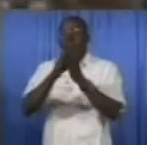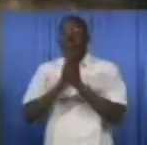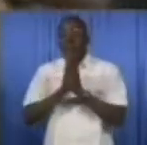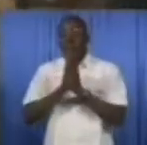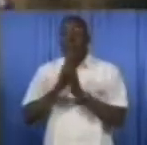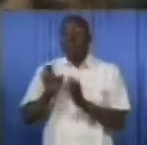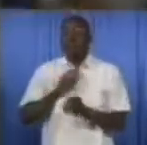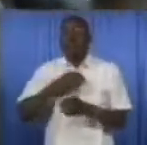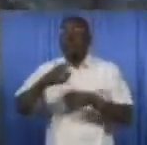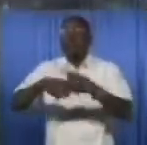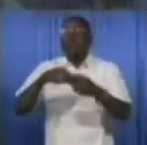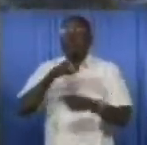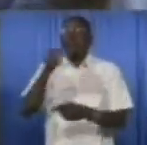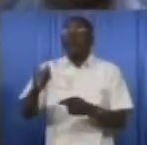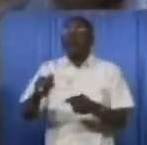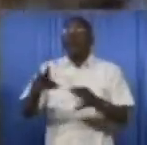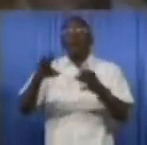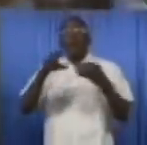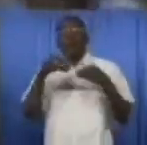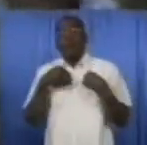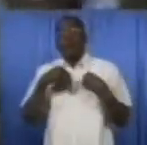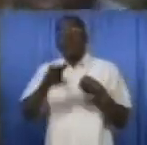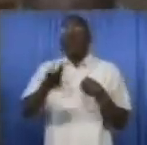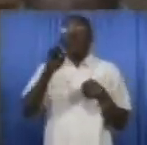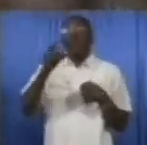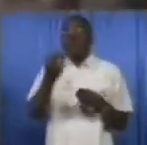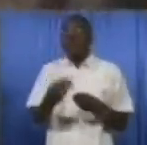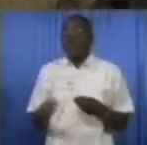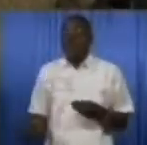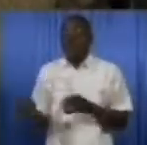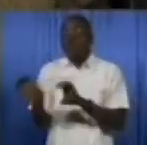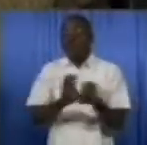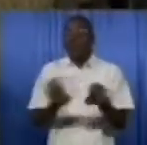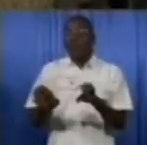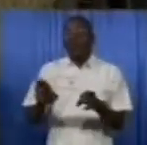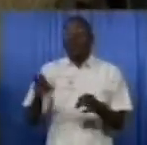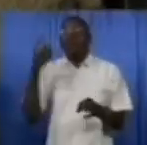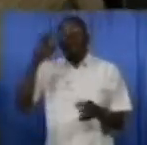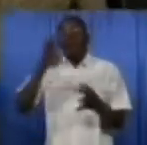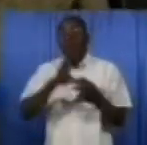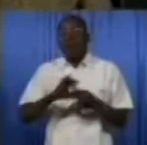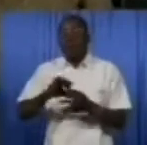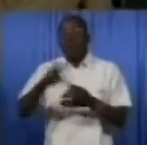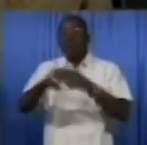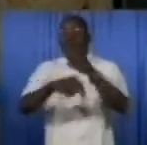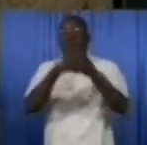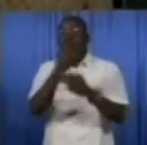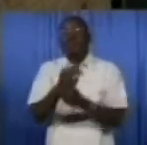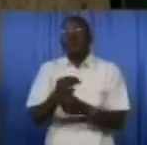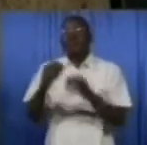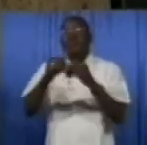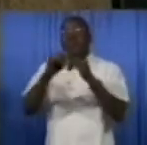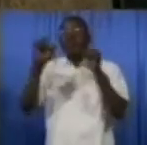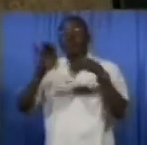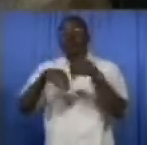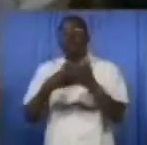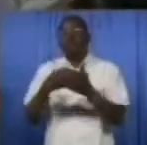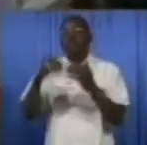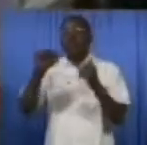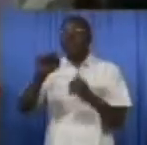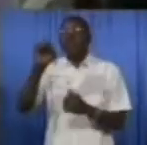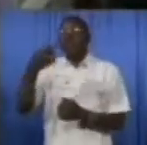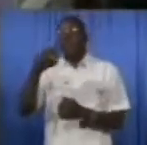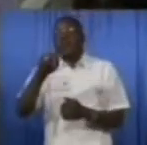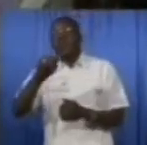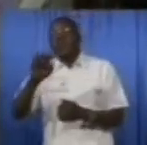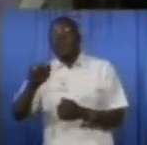aussi admettre que l'État trouve des moyens pour faire des référendums. La coordination nationale du collectif des syndicats CGTB